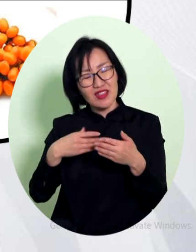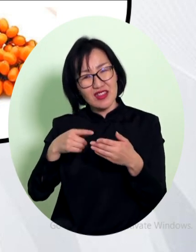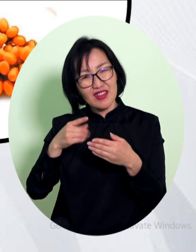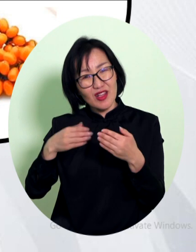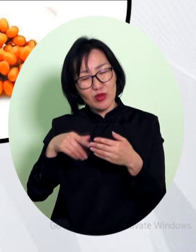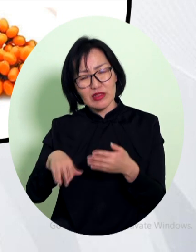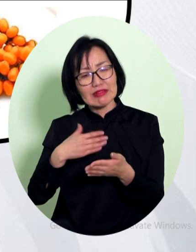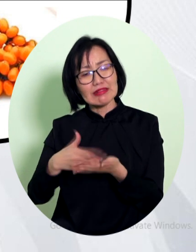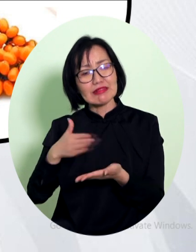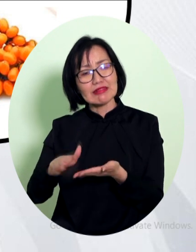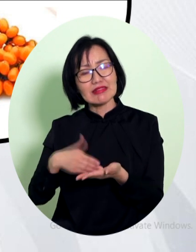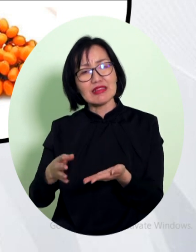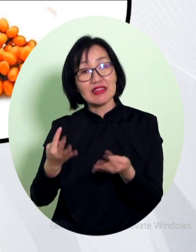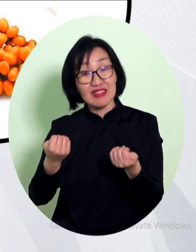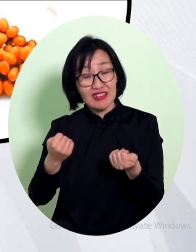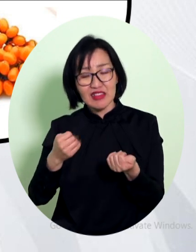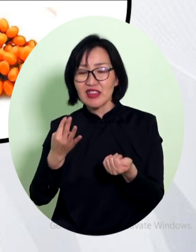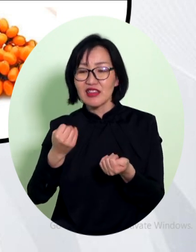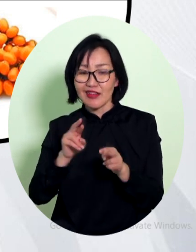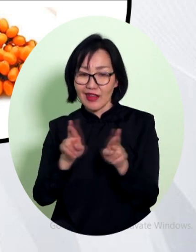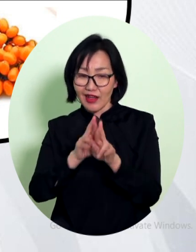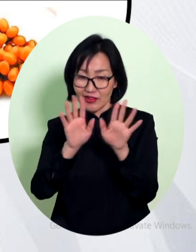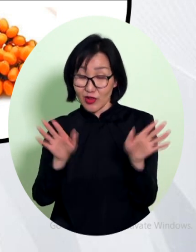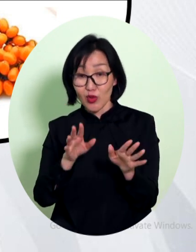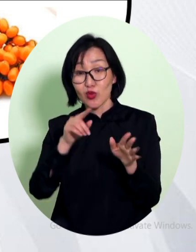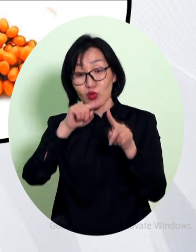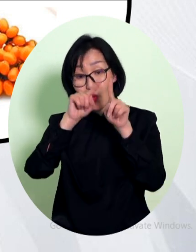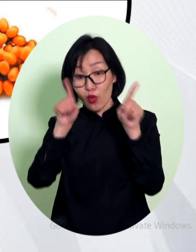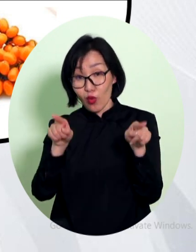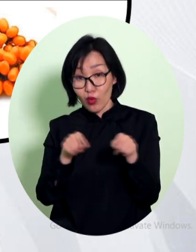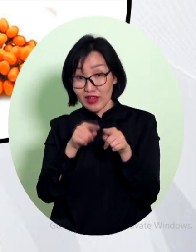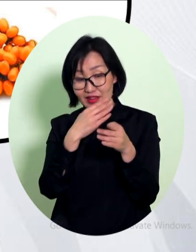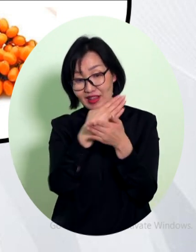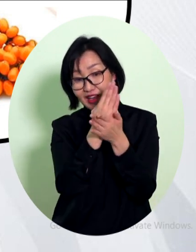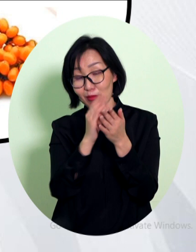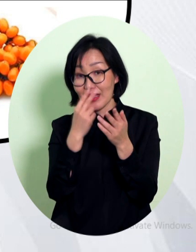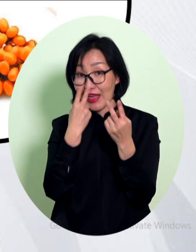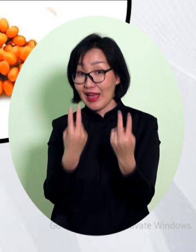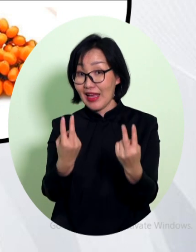жимсээ ялгаад дугуй диаграмаар харуулжээ. За, бид нар дугуй диаграмыг